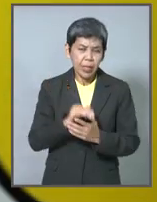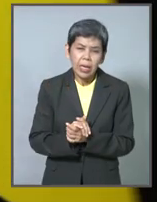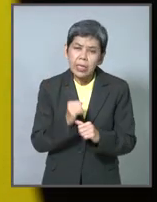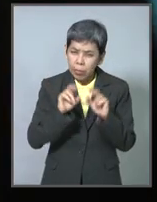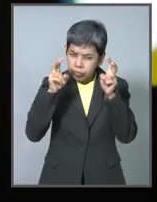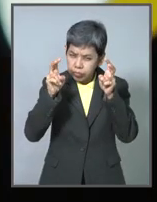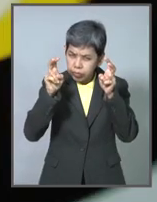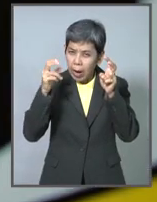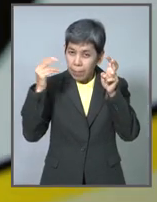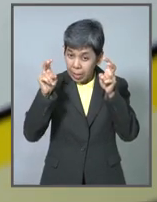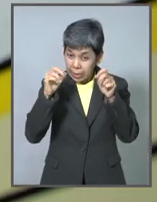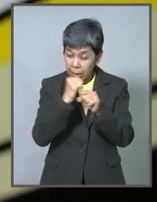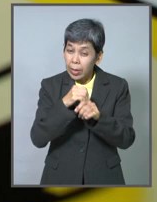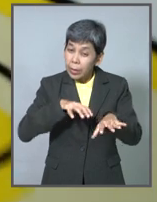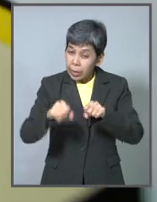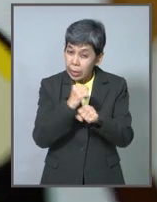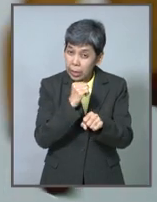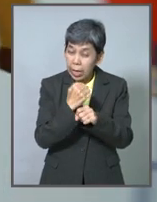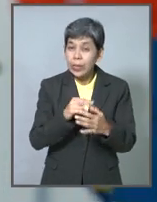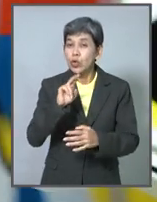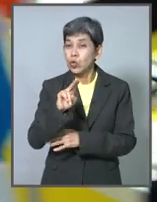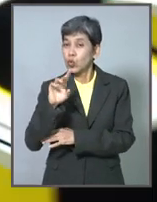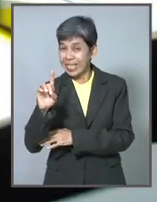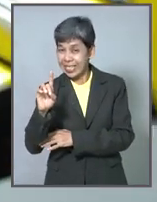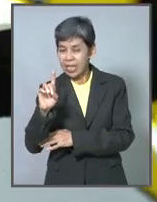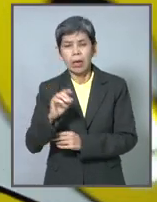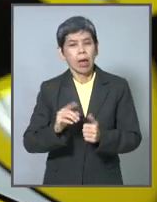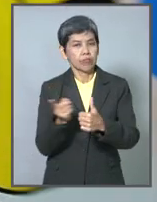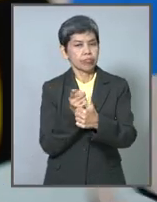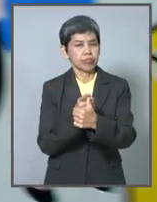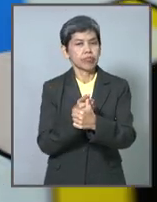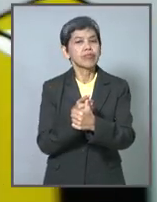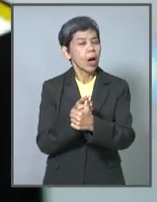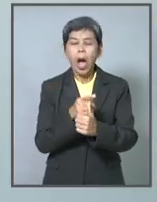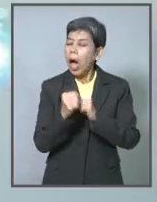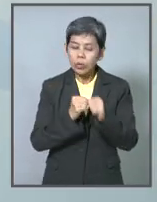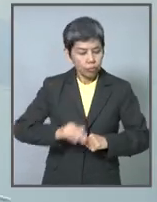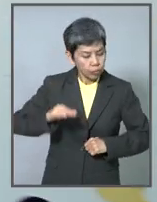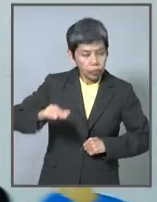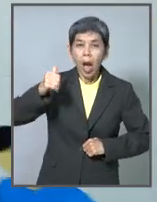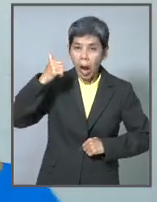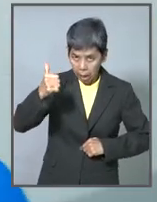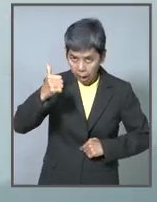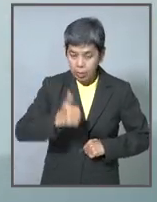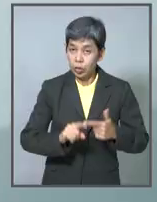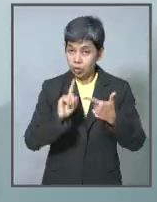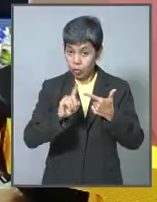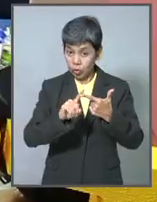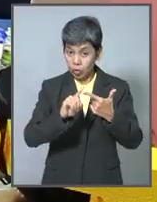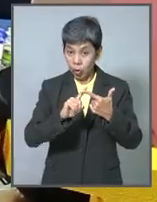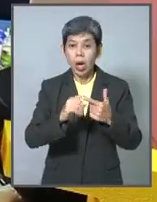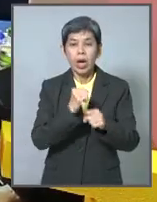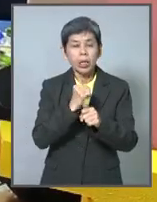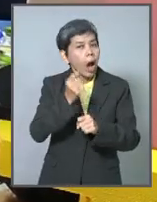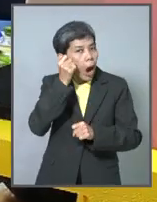เซ็ปต์หลักการของ Universal Design หลักแรกคือทุกวัยใช้ได้หลักที่2ง่ายต่อทันความเข้า